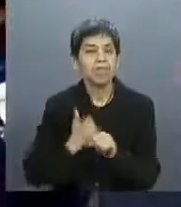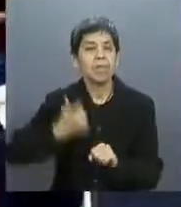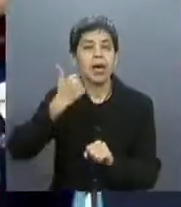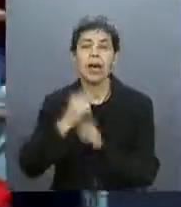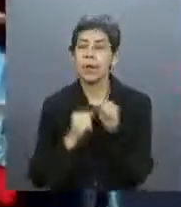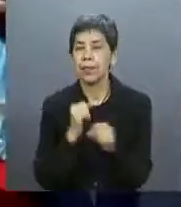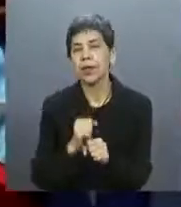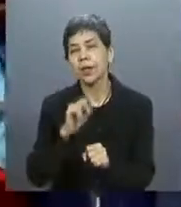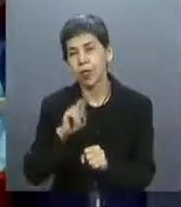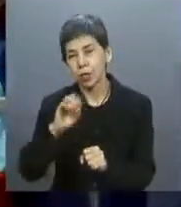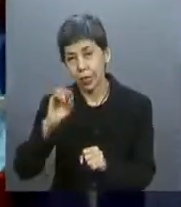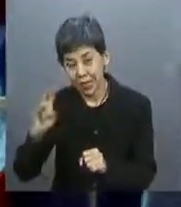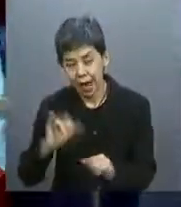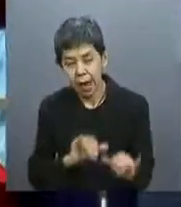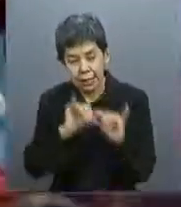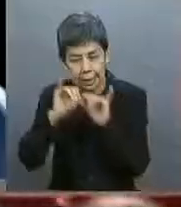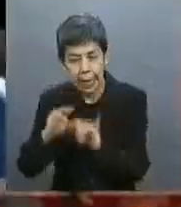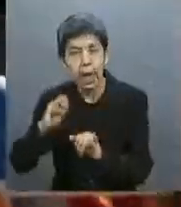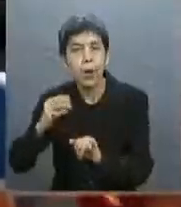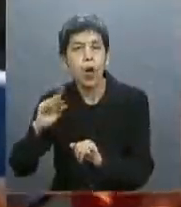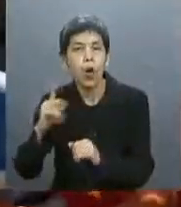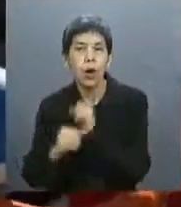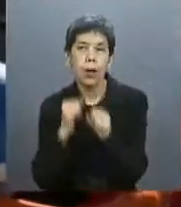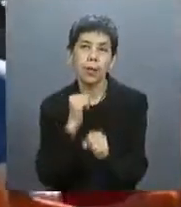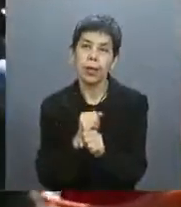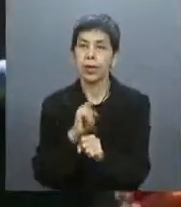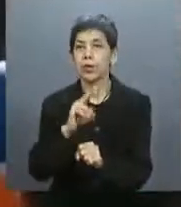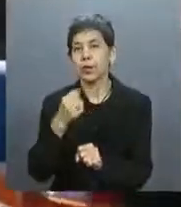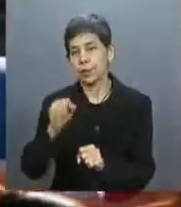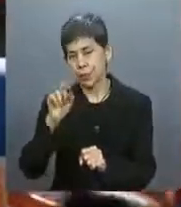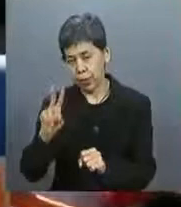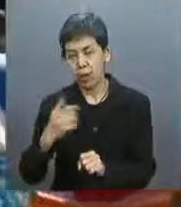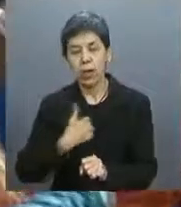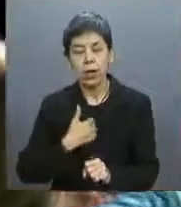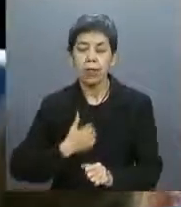แรกเมื่อปี2007และย้ายมาเล่นให้กับบองโก้ในปี2012